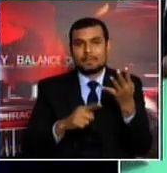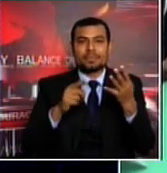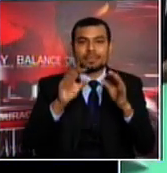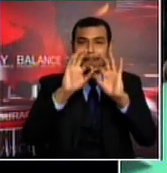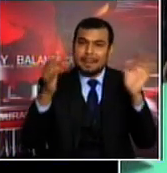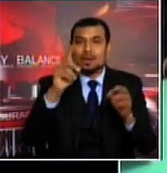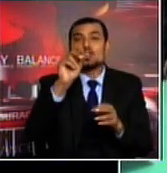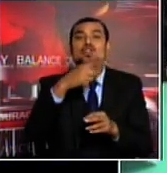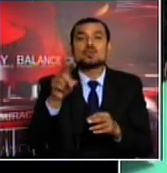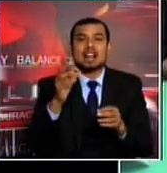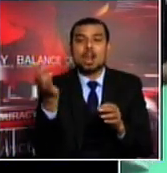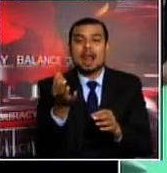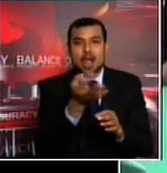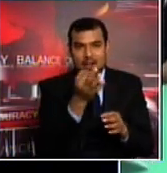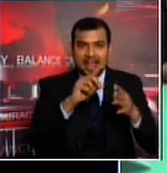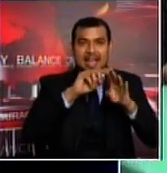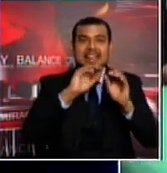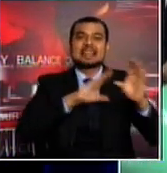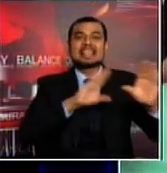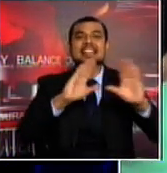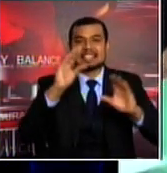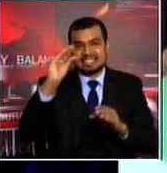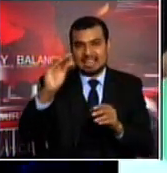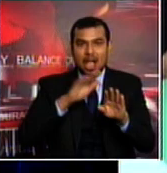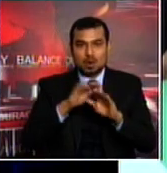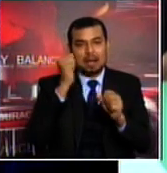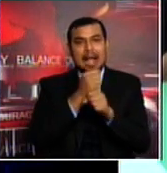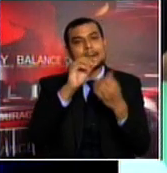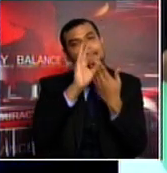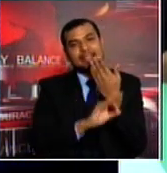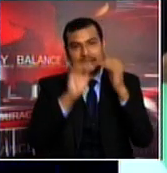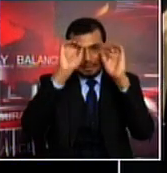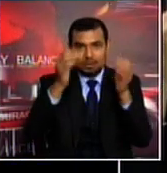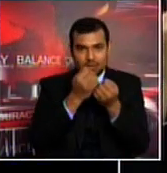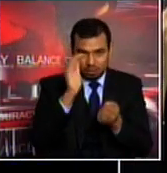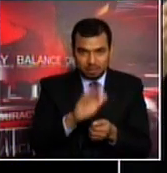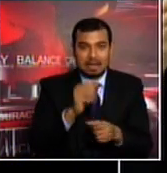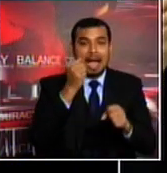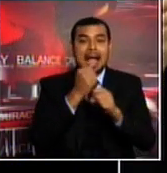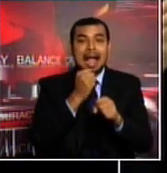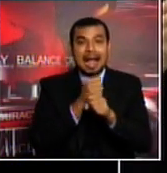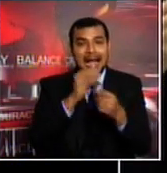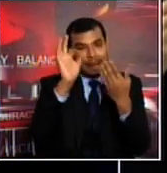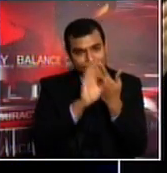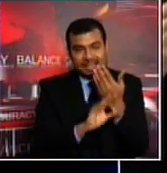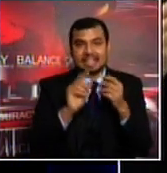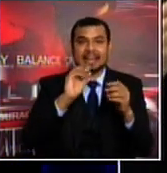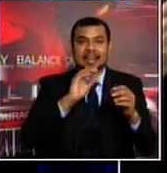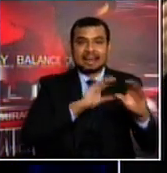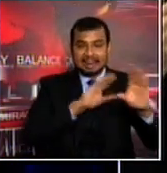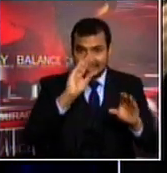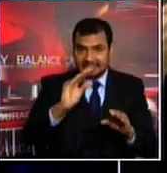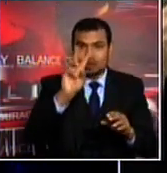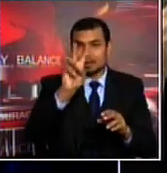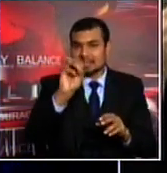विभिन्न 10 नयाँ निर्देशिका तथा कार्यविधि जारी गरेको थियो। कार्यविधि निर्देशिका 2074 जारी भए